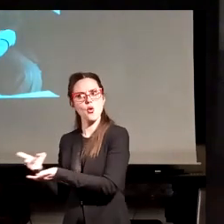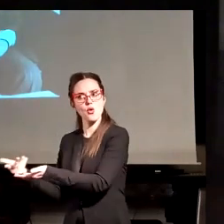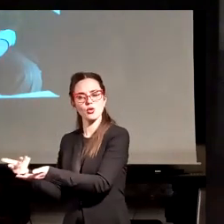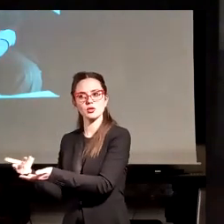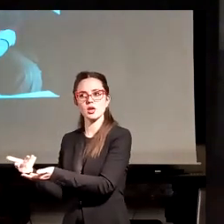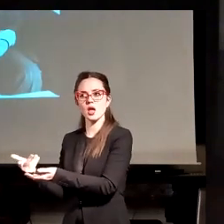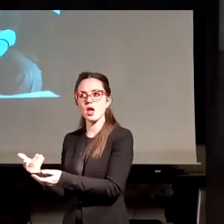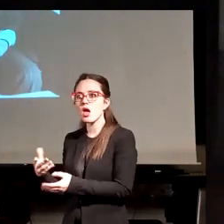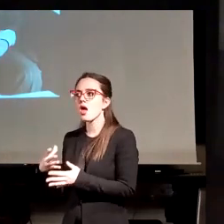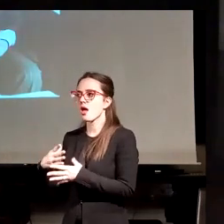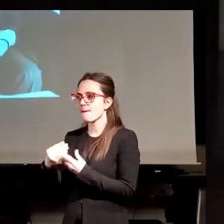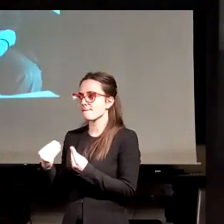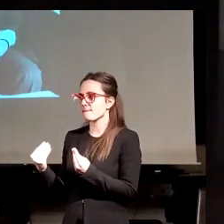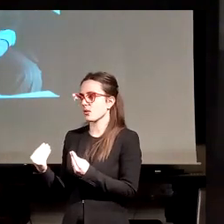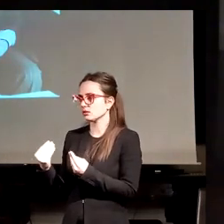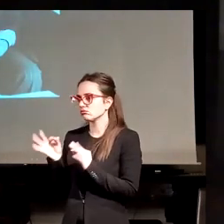contestavano